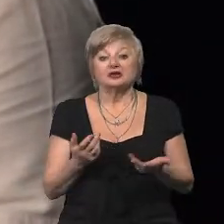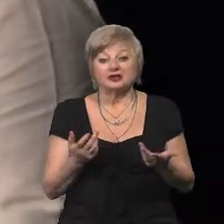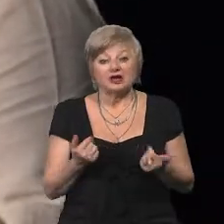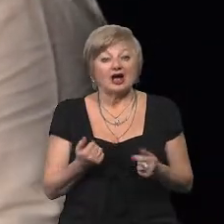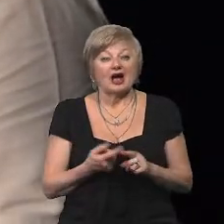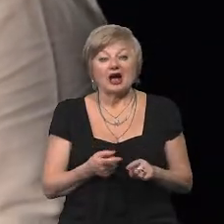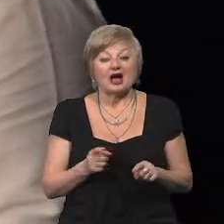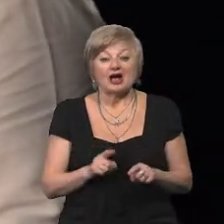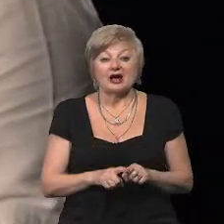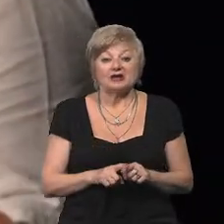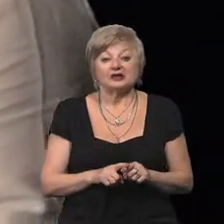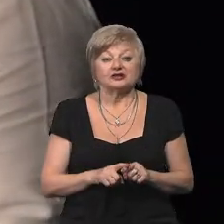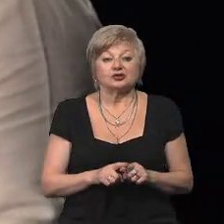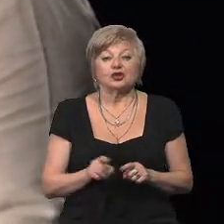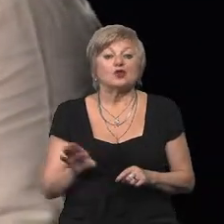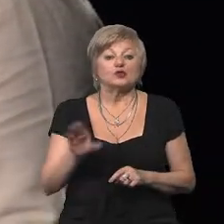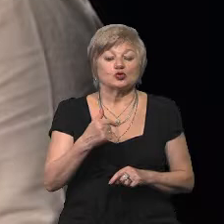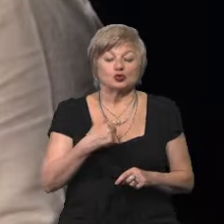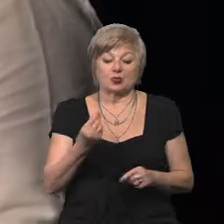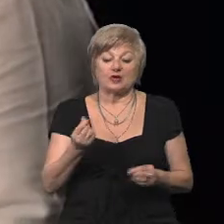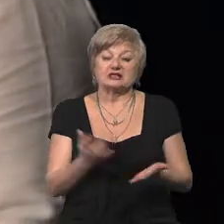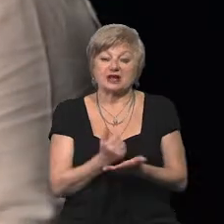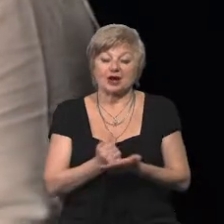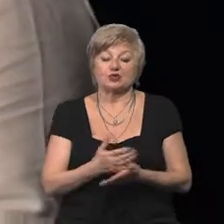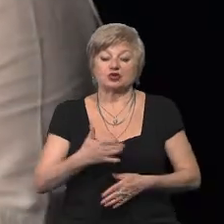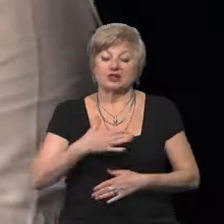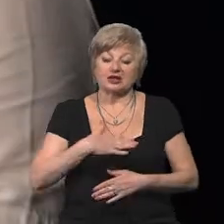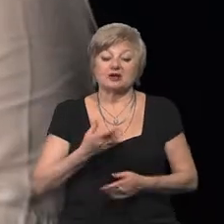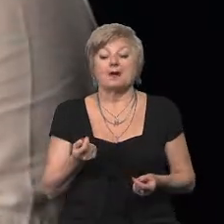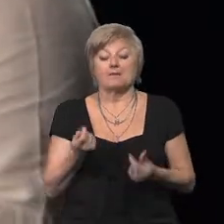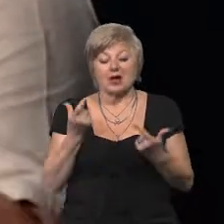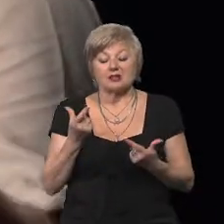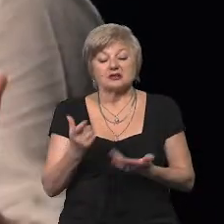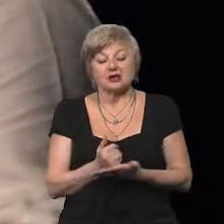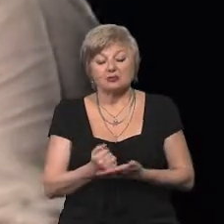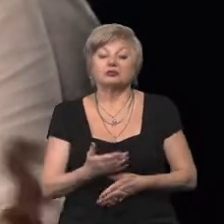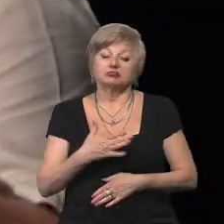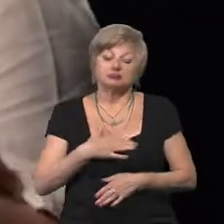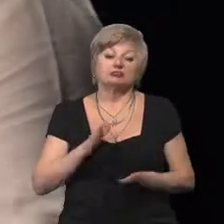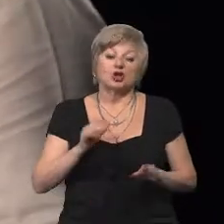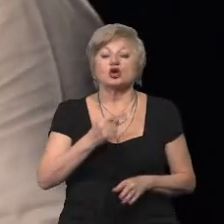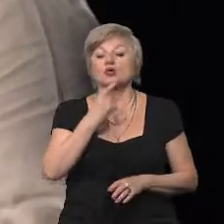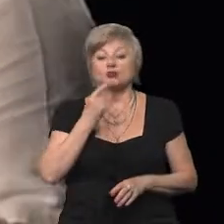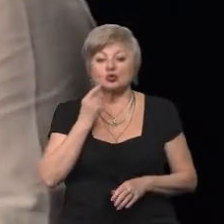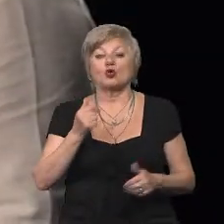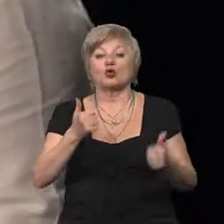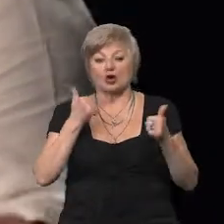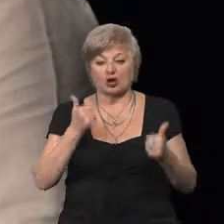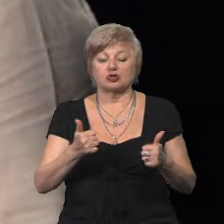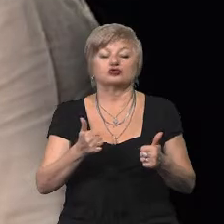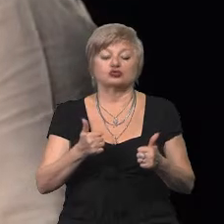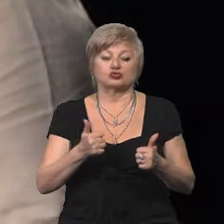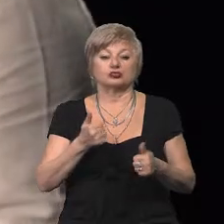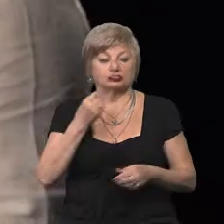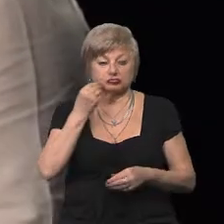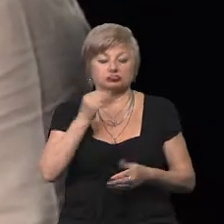это нет дотации. То есть все, что мы заработали, все наше. Мало заработали, мало нашего. Много заработали, хорошая пьеса, качество, еще